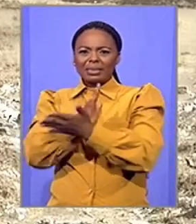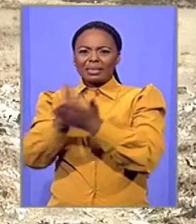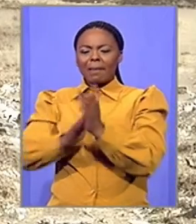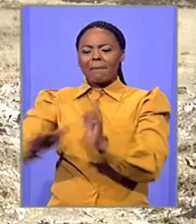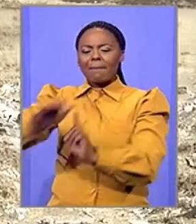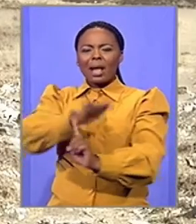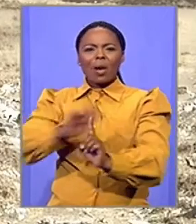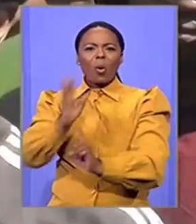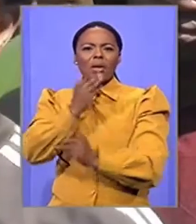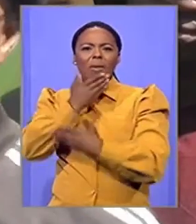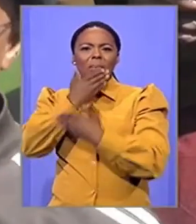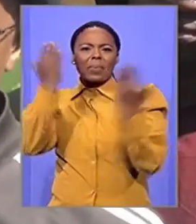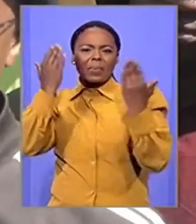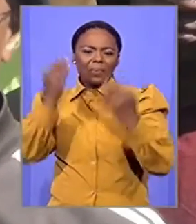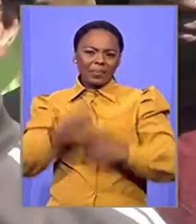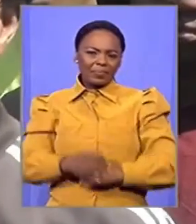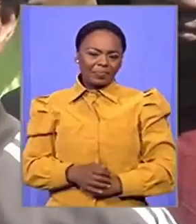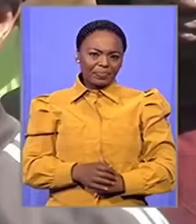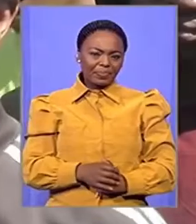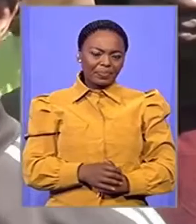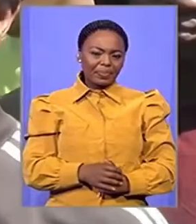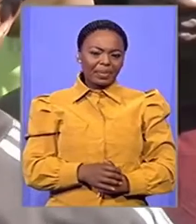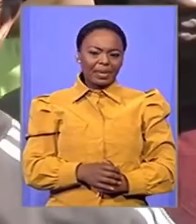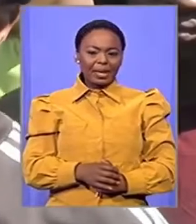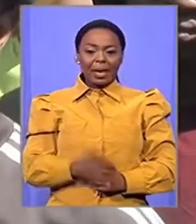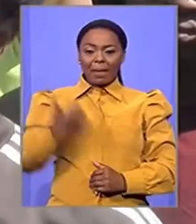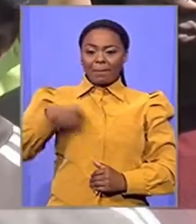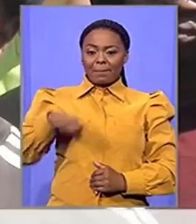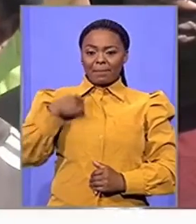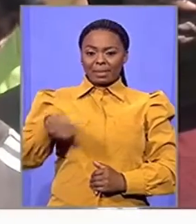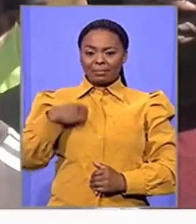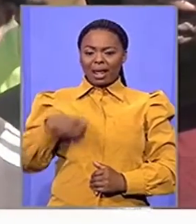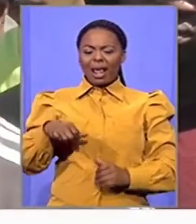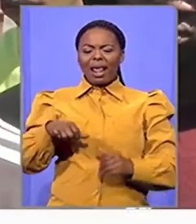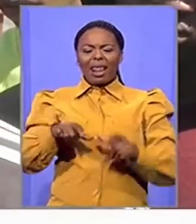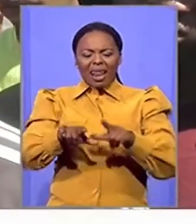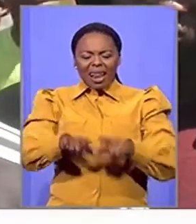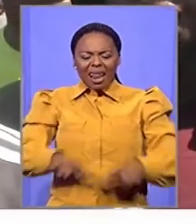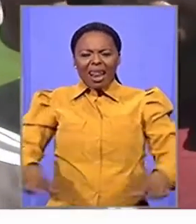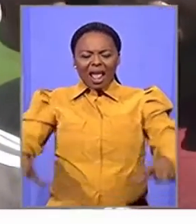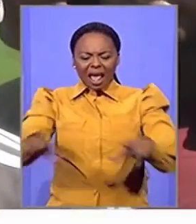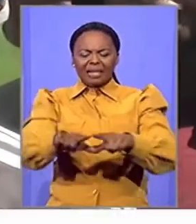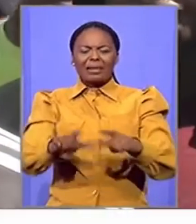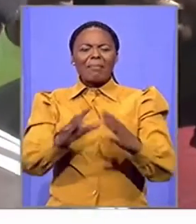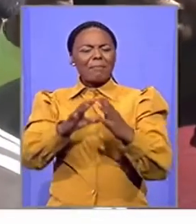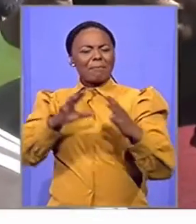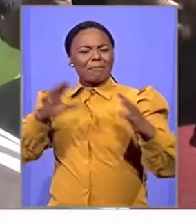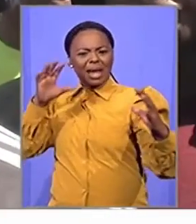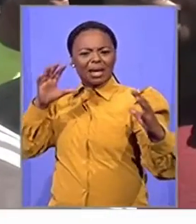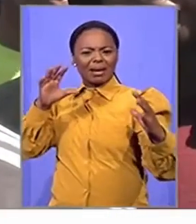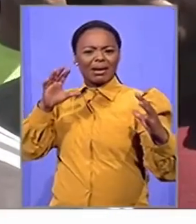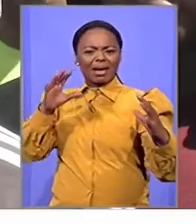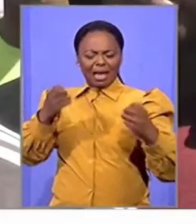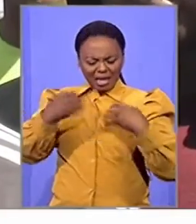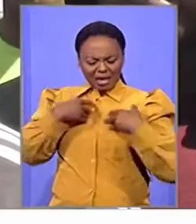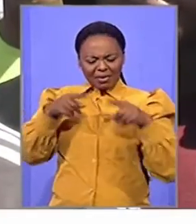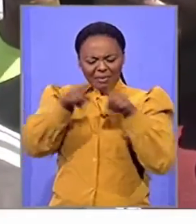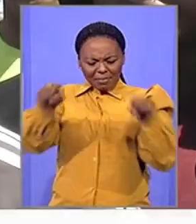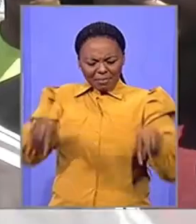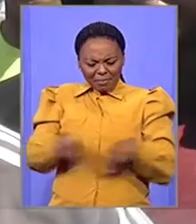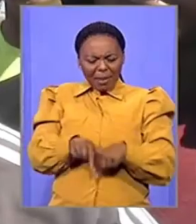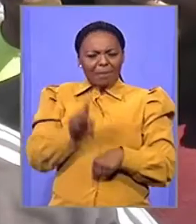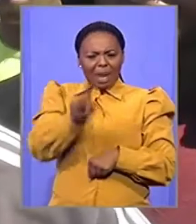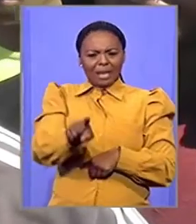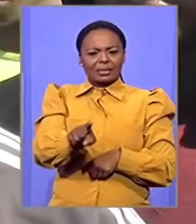di nyahladitswe. Masepala o na le lefatshe le lengata hampe le tshwantseng ebe o re abela ditsha ho lona. Mara I can tell